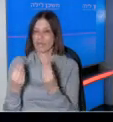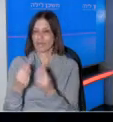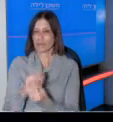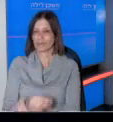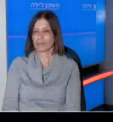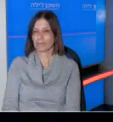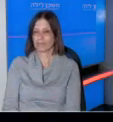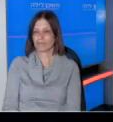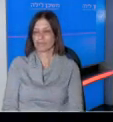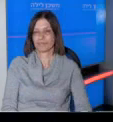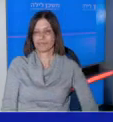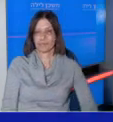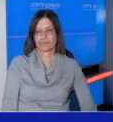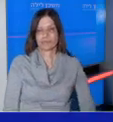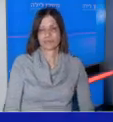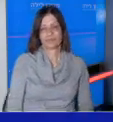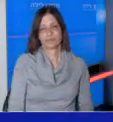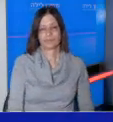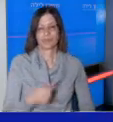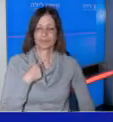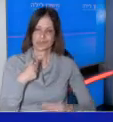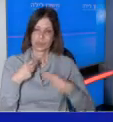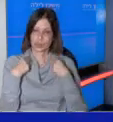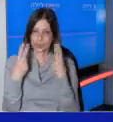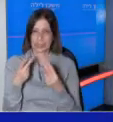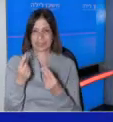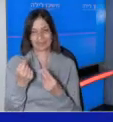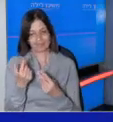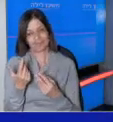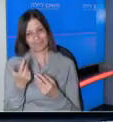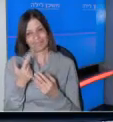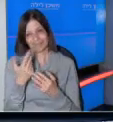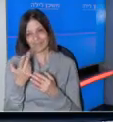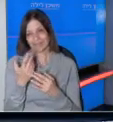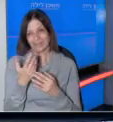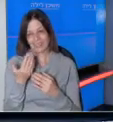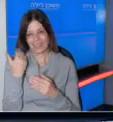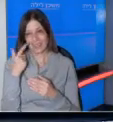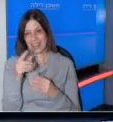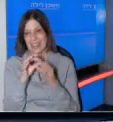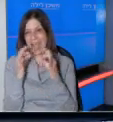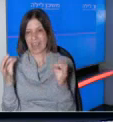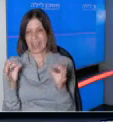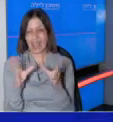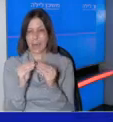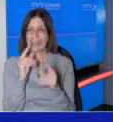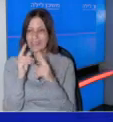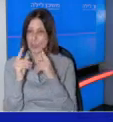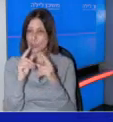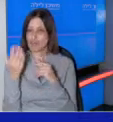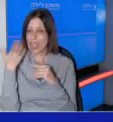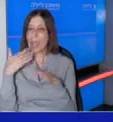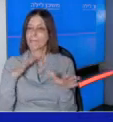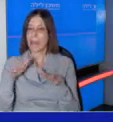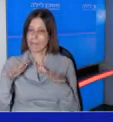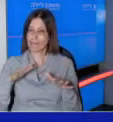כן, יהי. תודה רבה, ערב טוב. אני חוזר אליך, קצת שיחקת אותה לפני שהתחלת עם הדיון שבעצם קרה